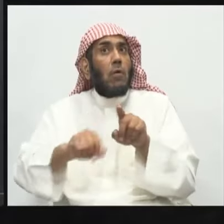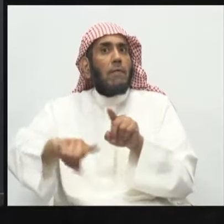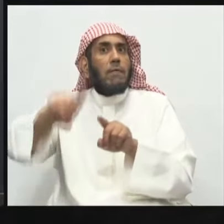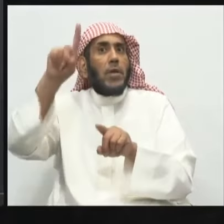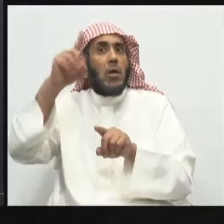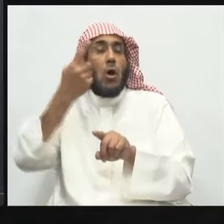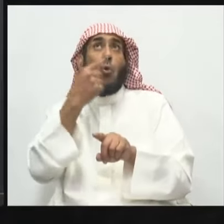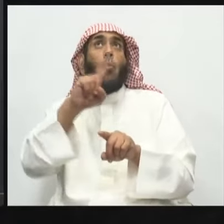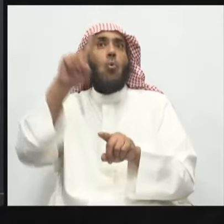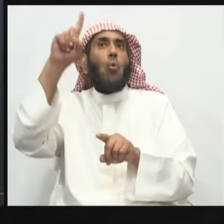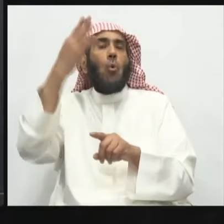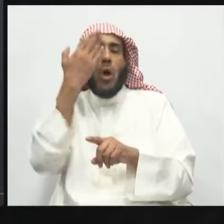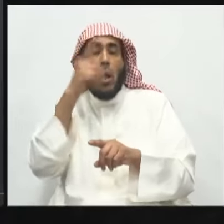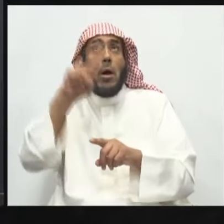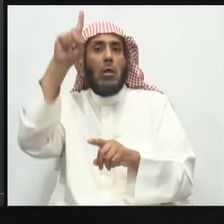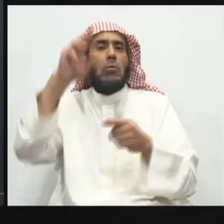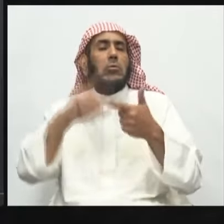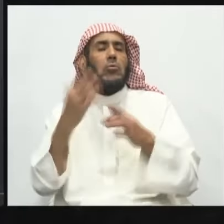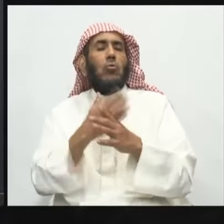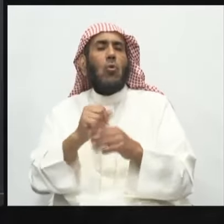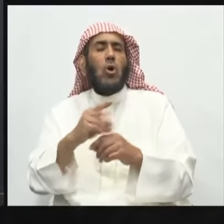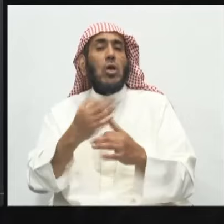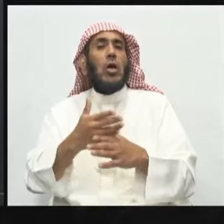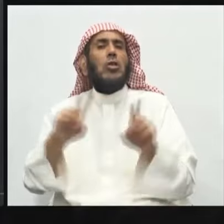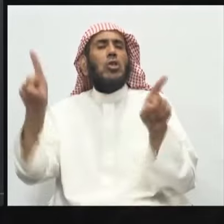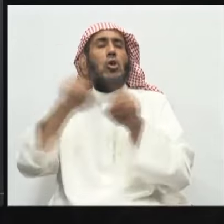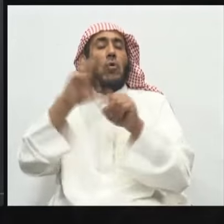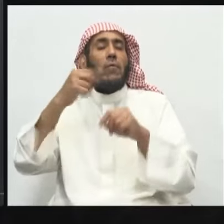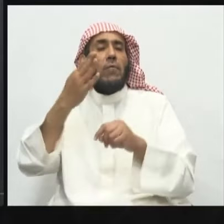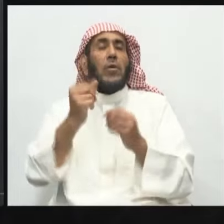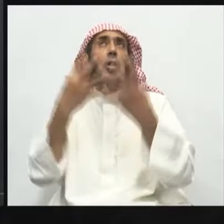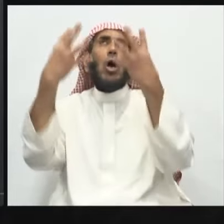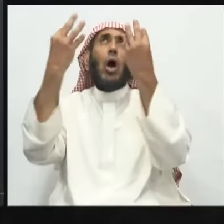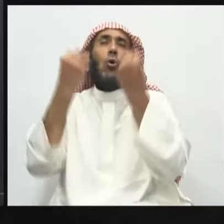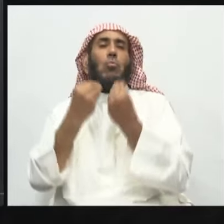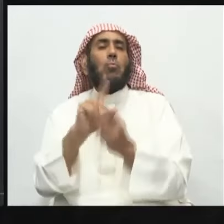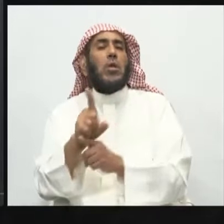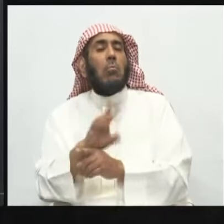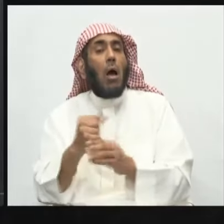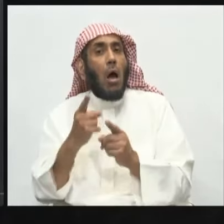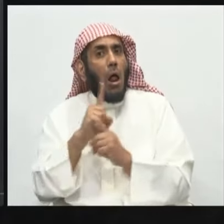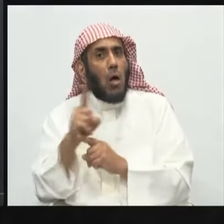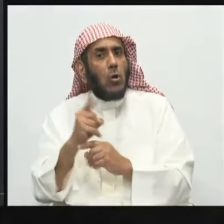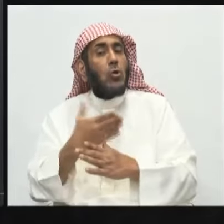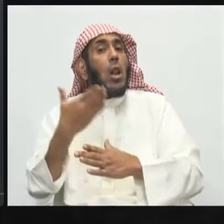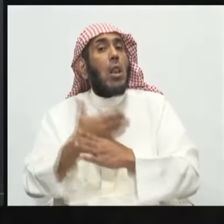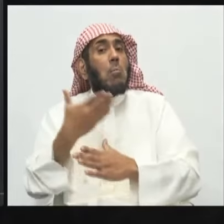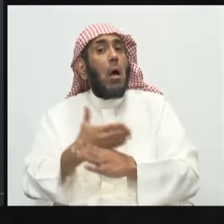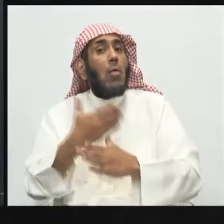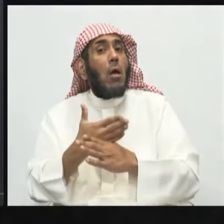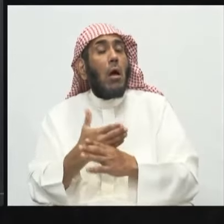الالوهيه السبب الثاني شرك في الربوبيه ارايتم يا ابنائي لماذا